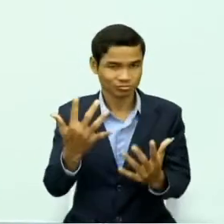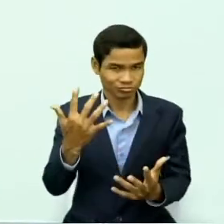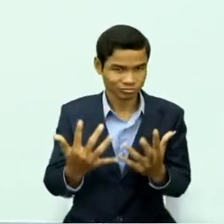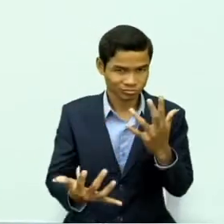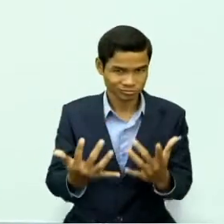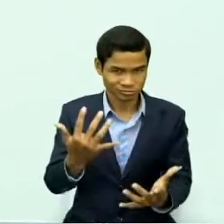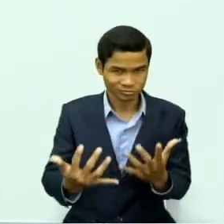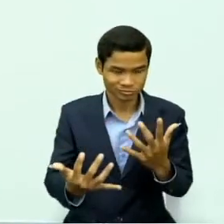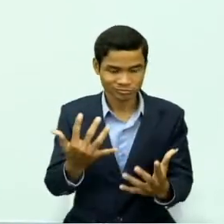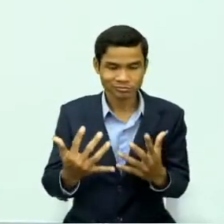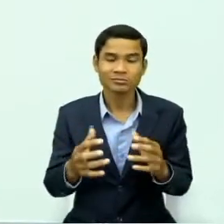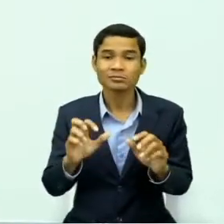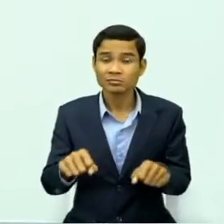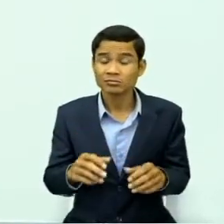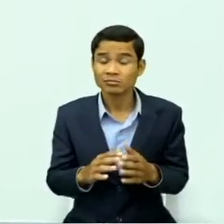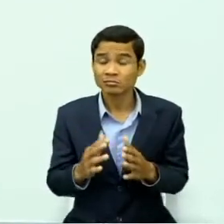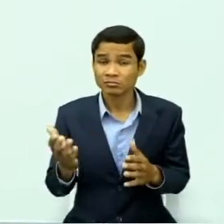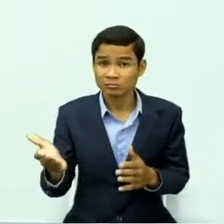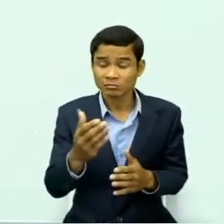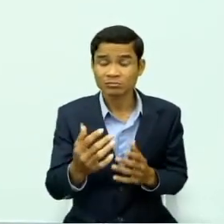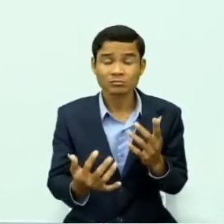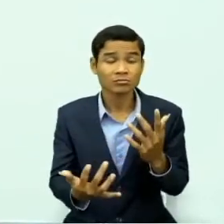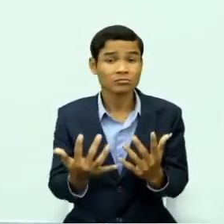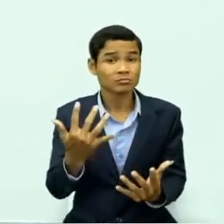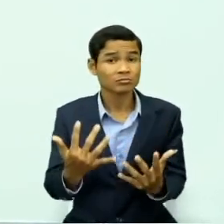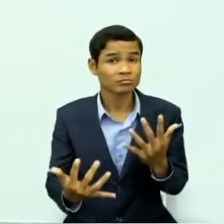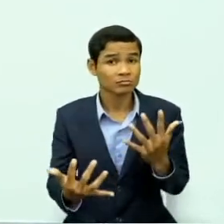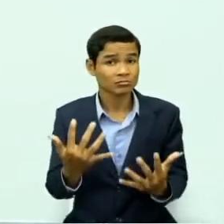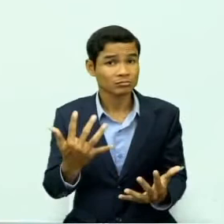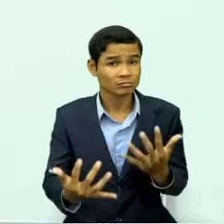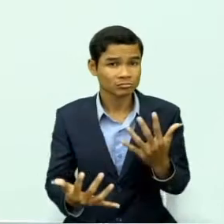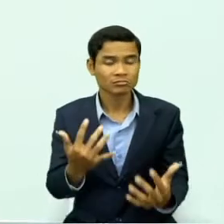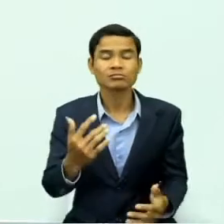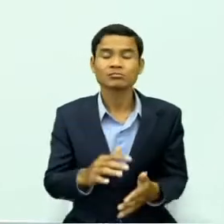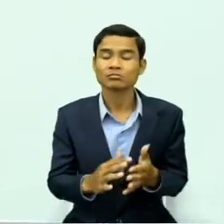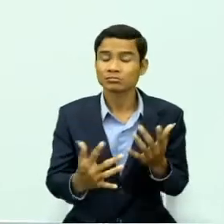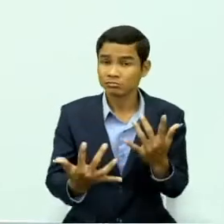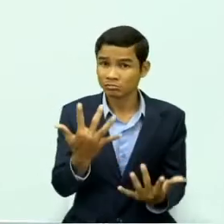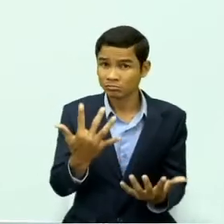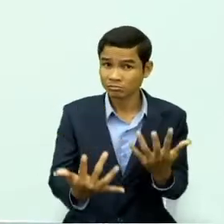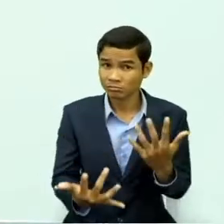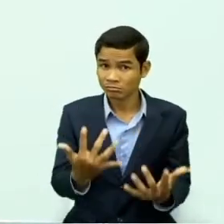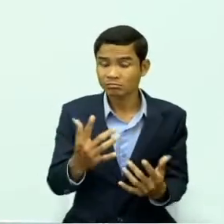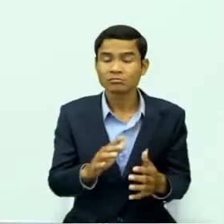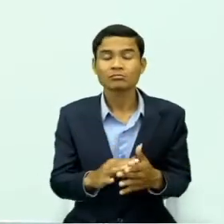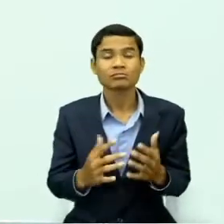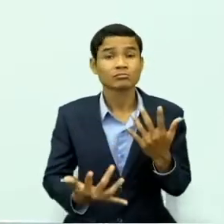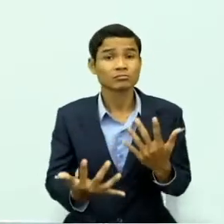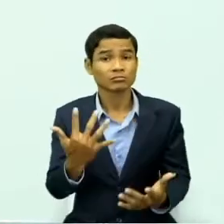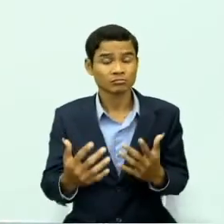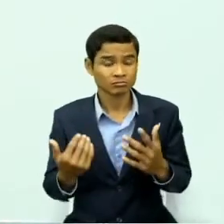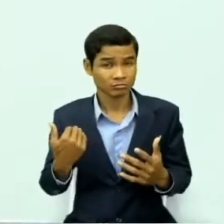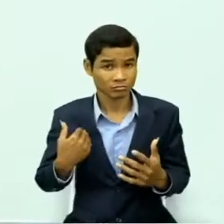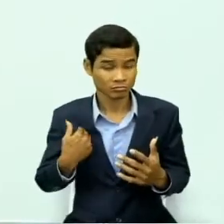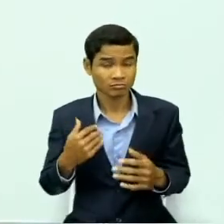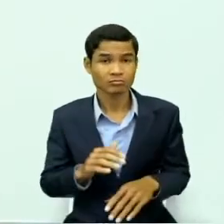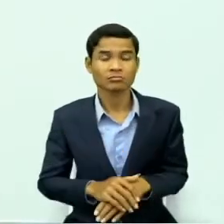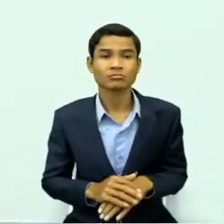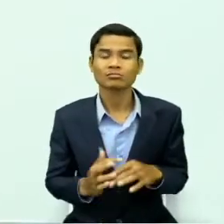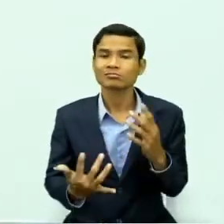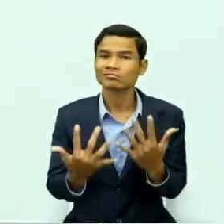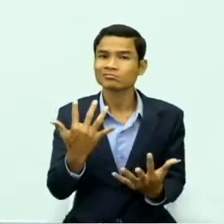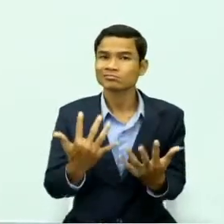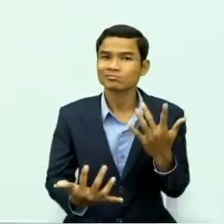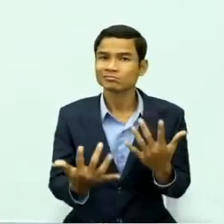nó. Chà lấy con sẽ đậm lòng tiết. Nì cứ. Phleng. Chà kê đột ô nì cứ. Miền phleng.